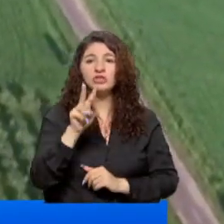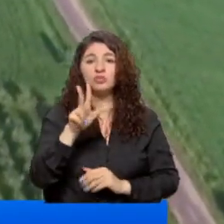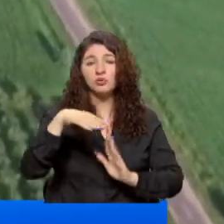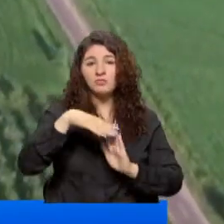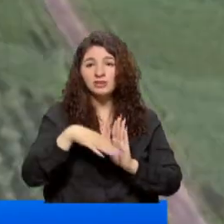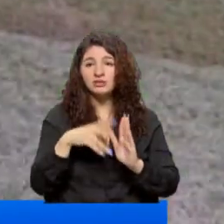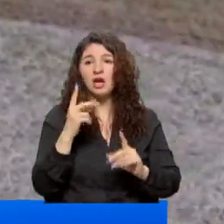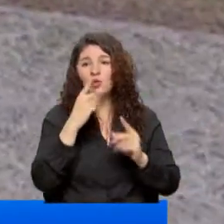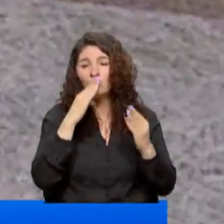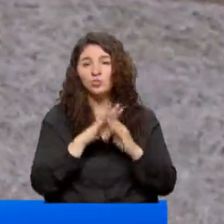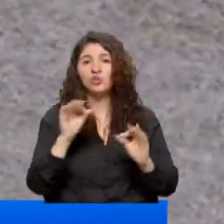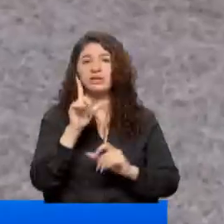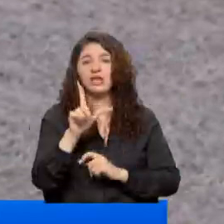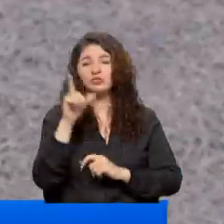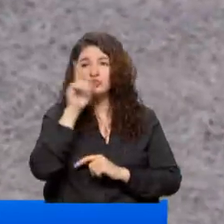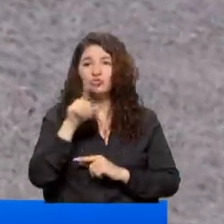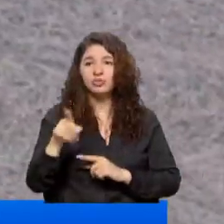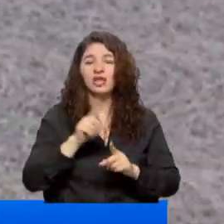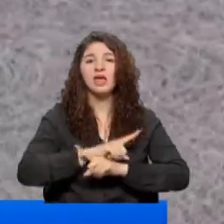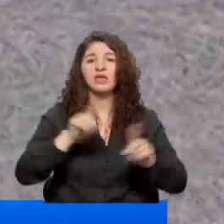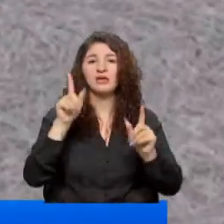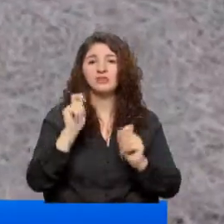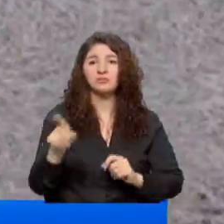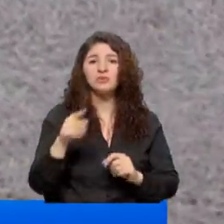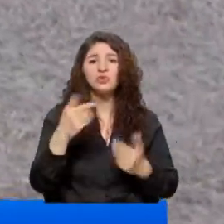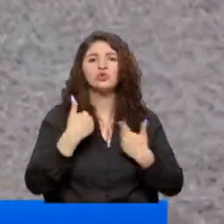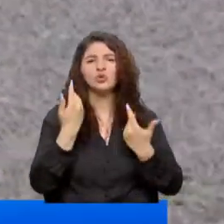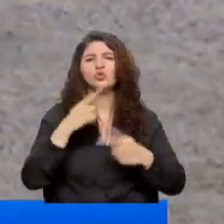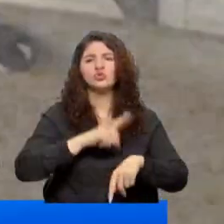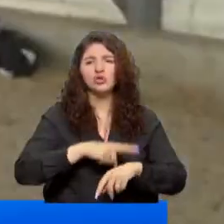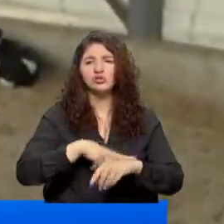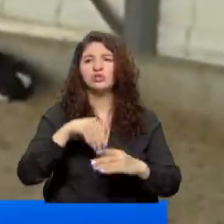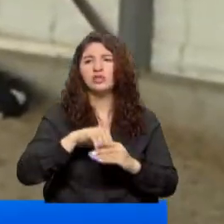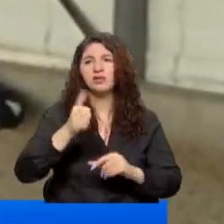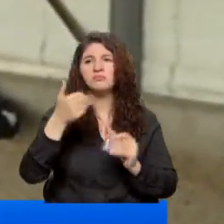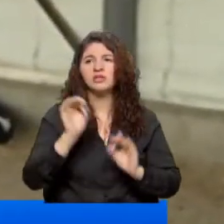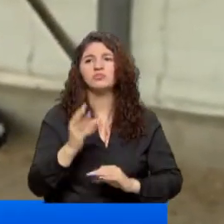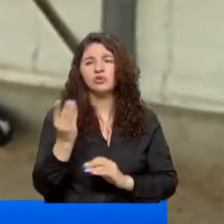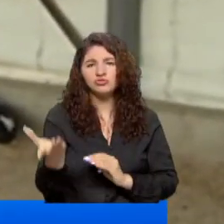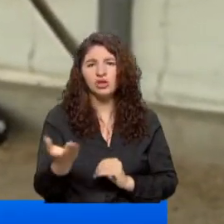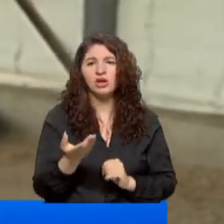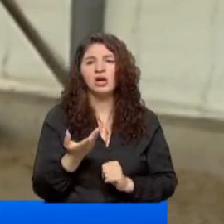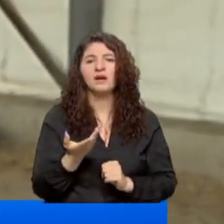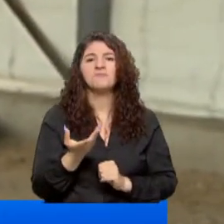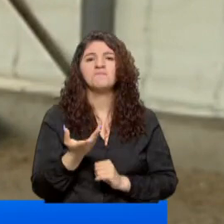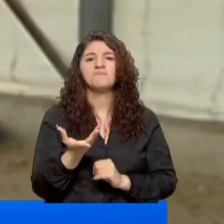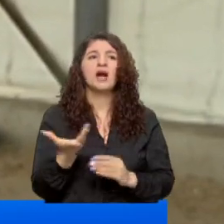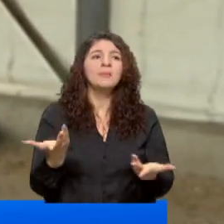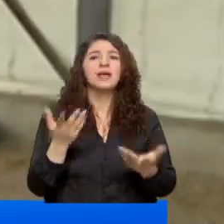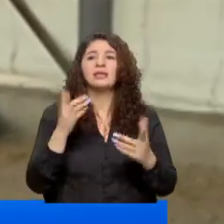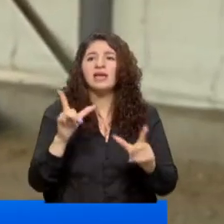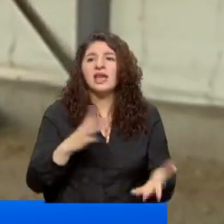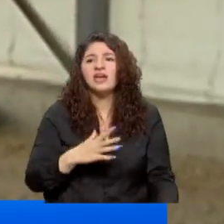23 maddesine aykırı olduğu gerekçesiyle itiraz etti hukuk süreçte Yarın başlamış olacak bak